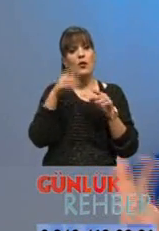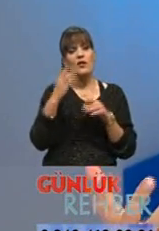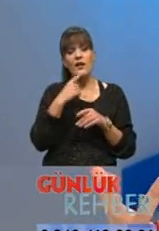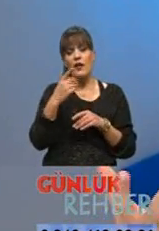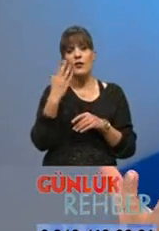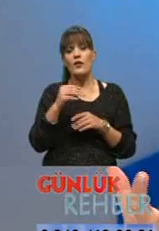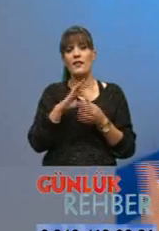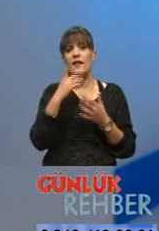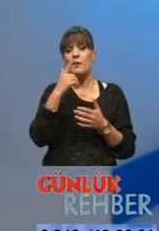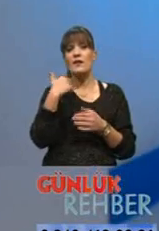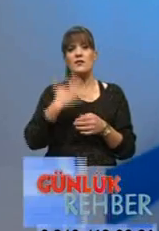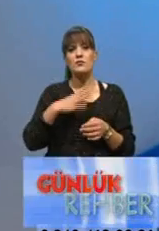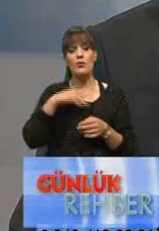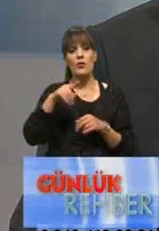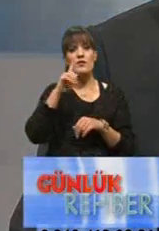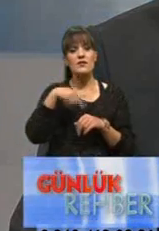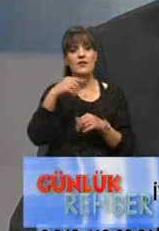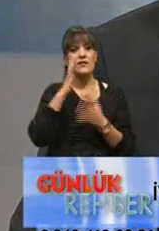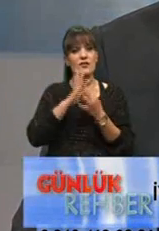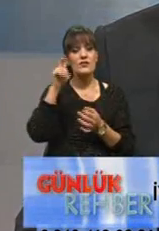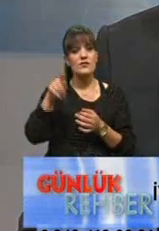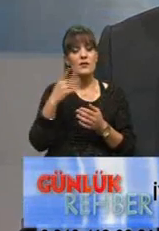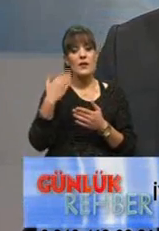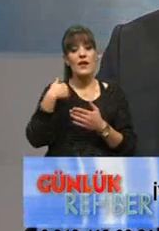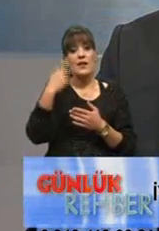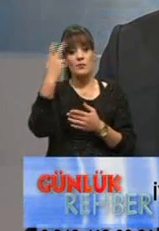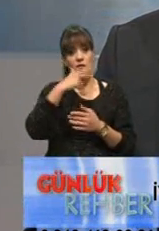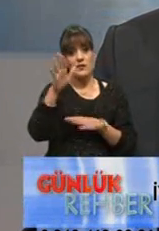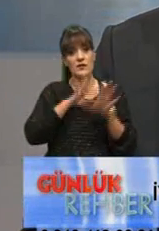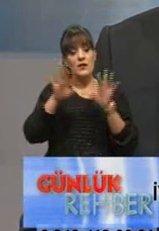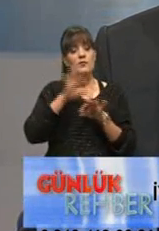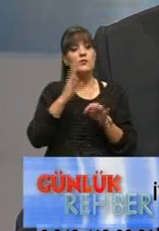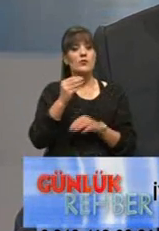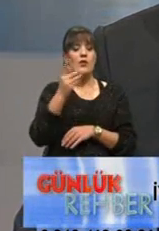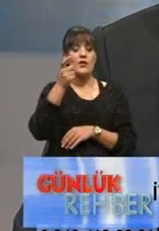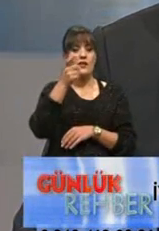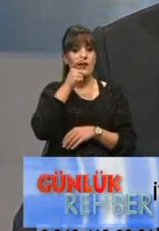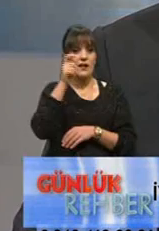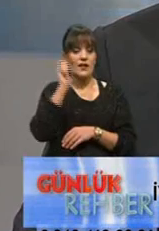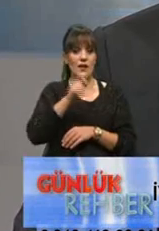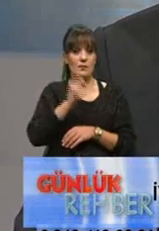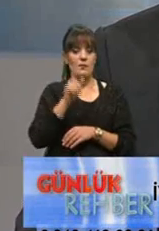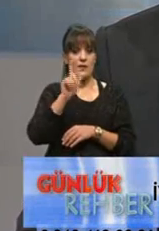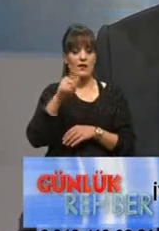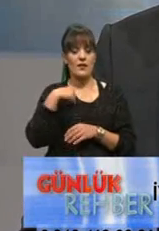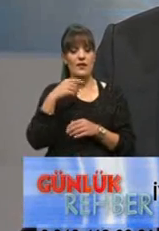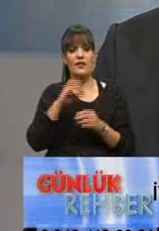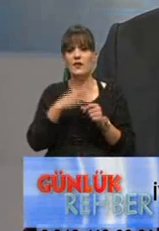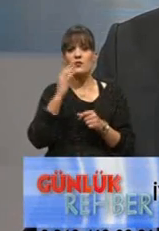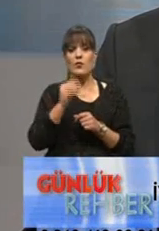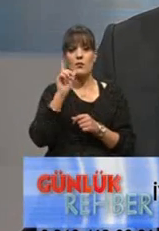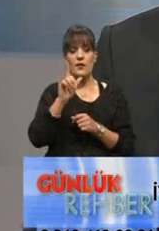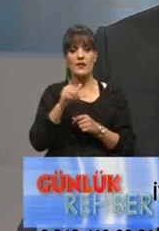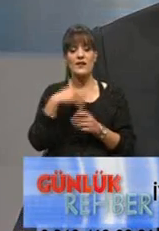oluyor. Ne demek istiyor o sırada o kişi aslında? Yani parça seçimlerine çok dikkat etmeli bir DJ bir kere. Performansı. Nasıl olmalıdır?